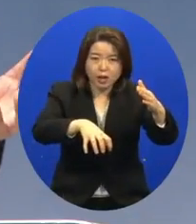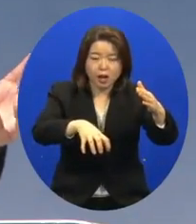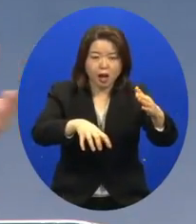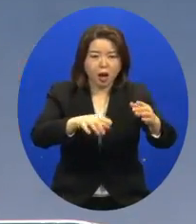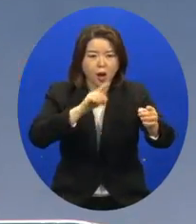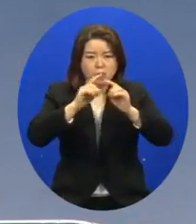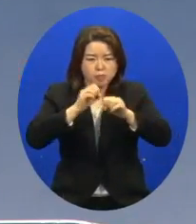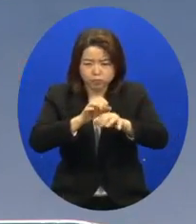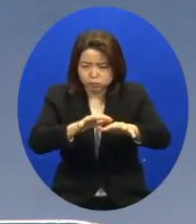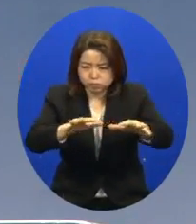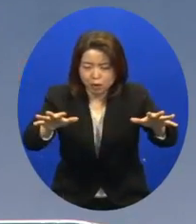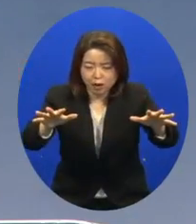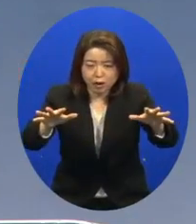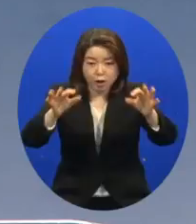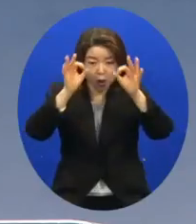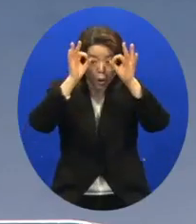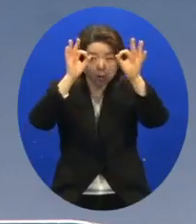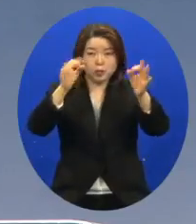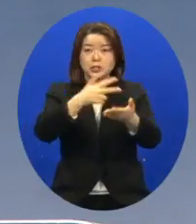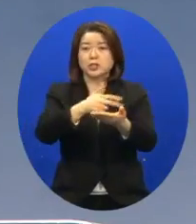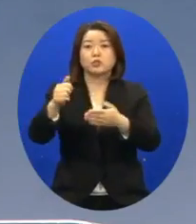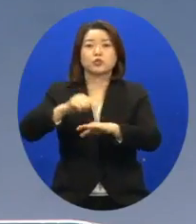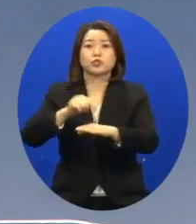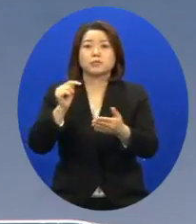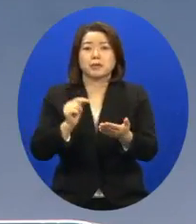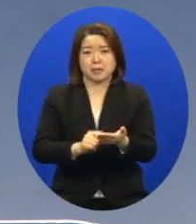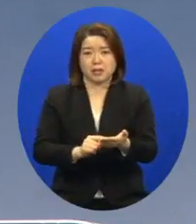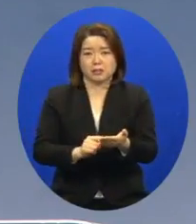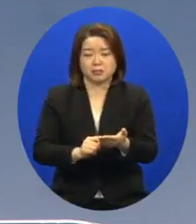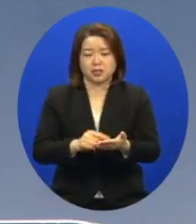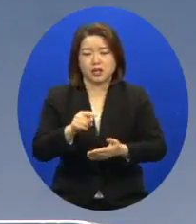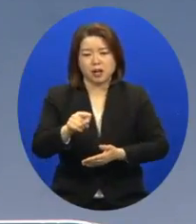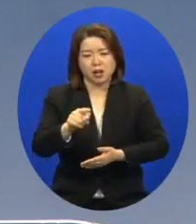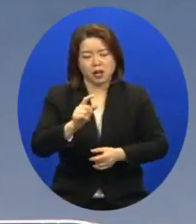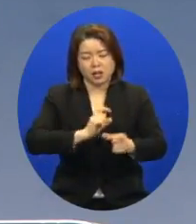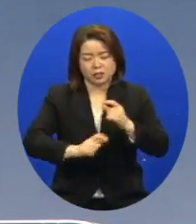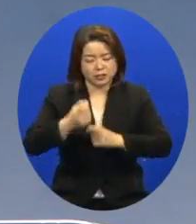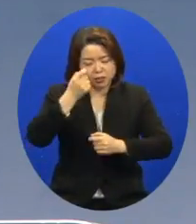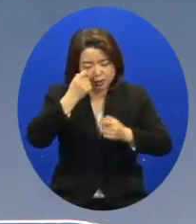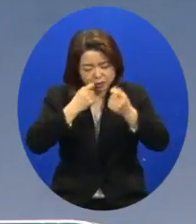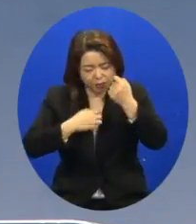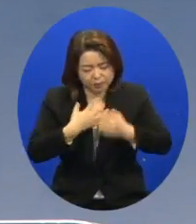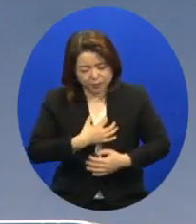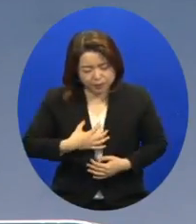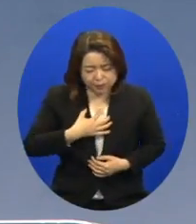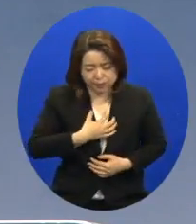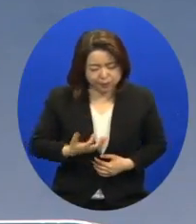퍼져나가는 것을 보시는 주님의 마음은 슬픔 그 자체였습니다